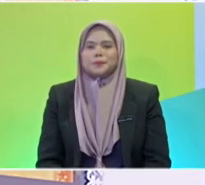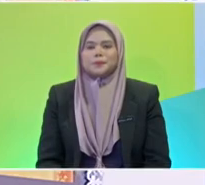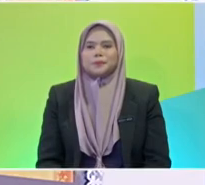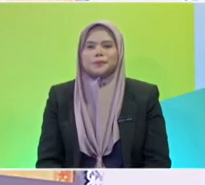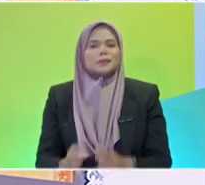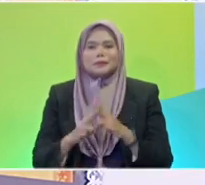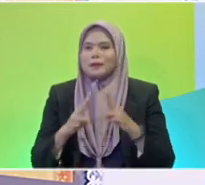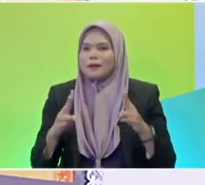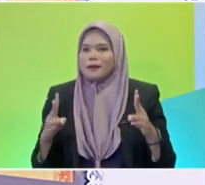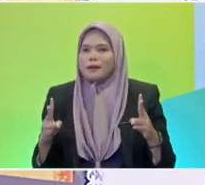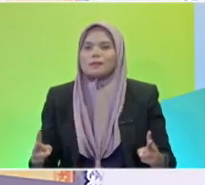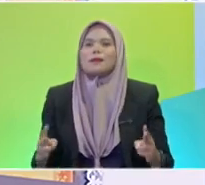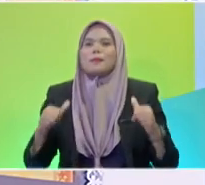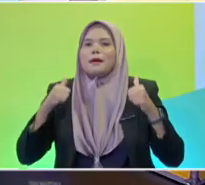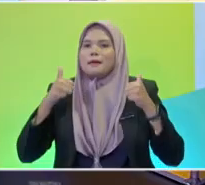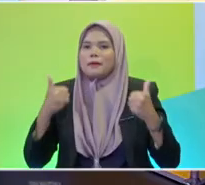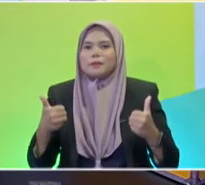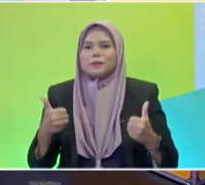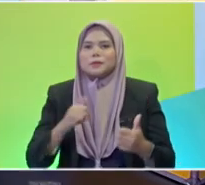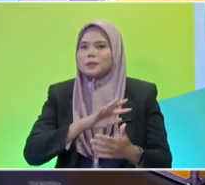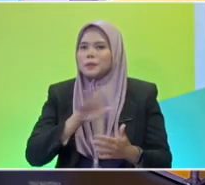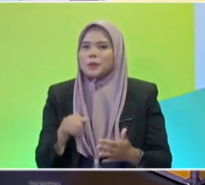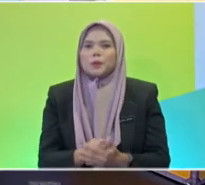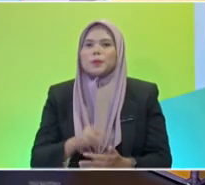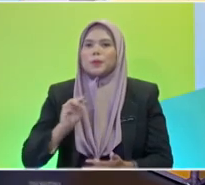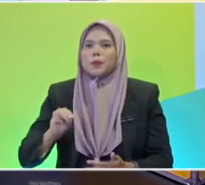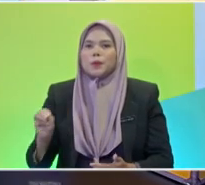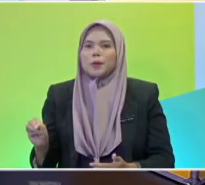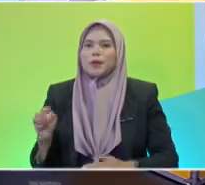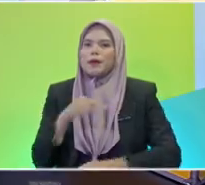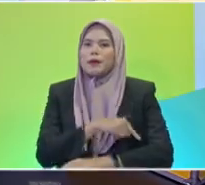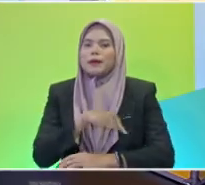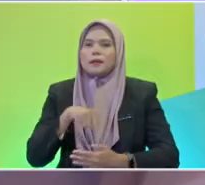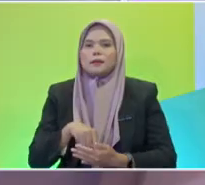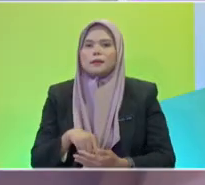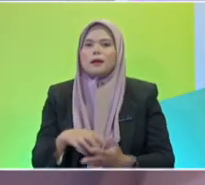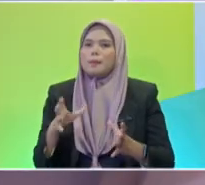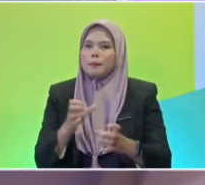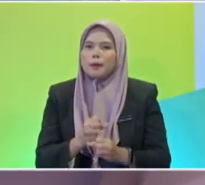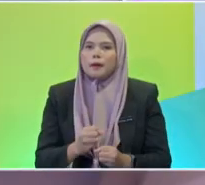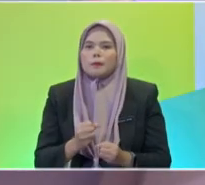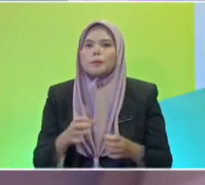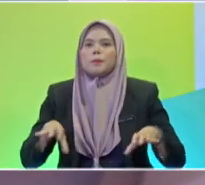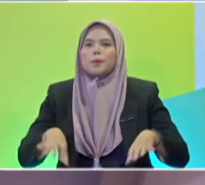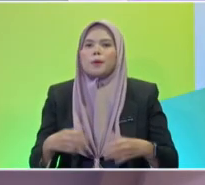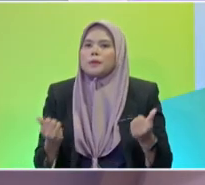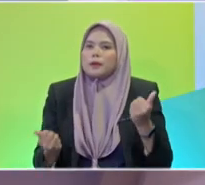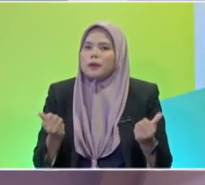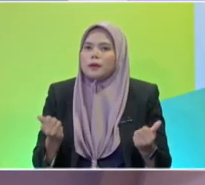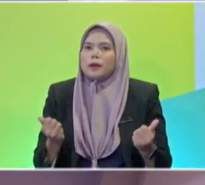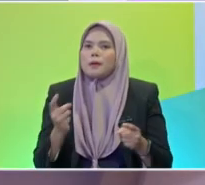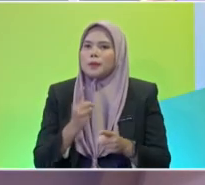bagus sekali anak murid kita ada hari ini dapat membuat pertimbangan yang tepat dapat membuat